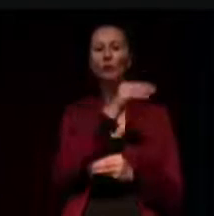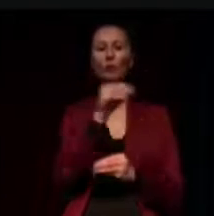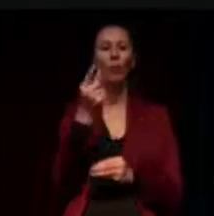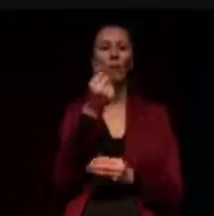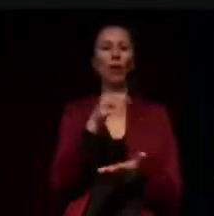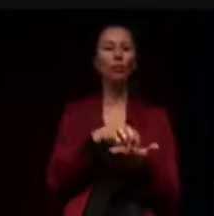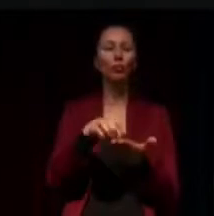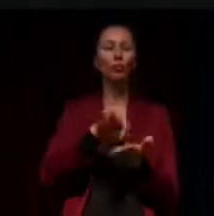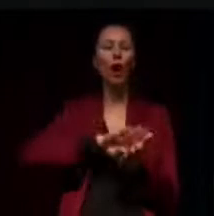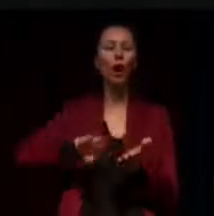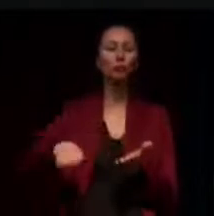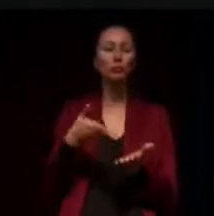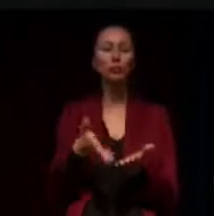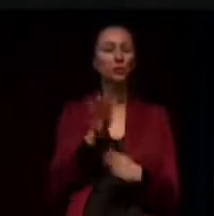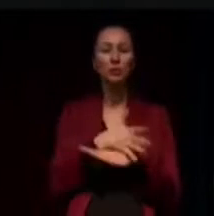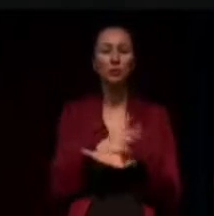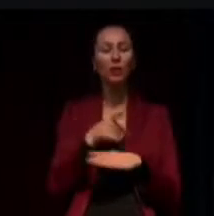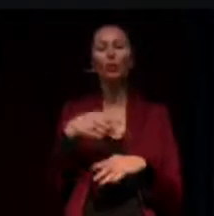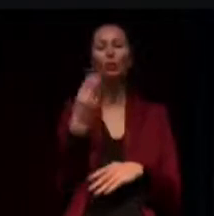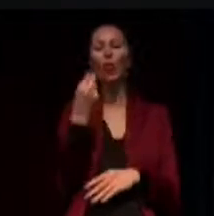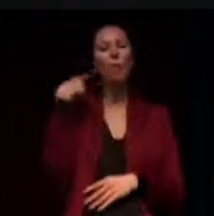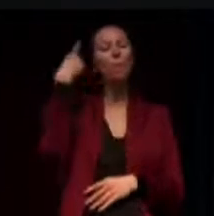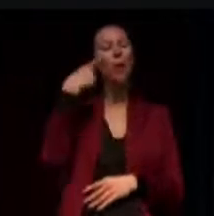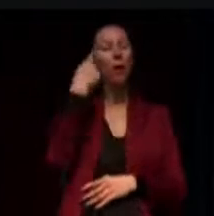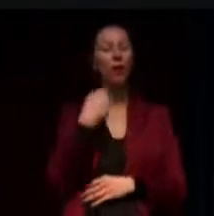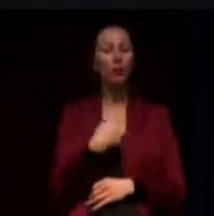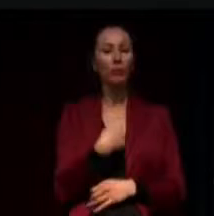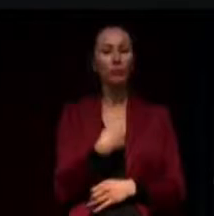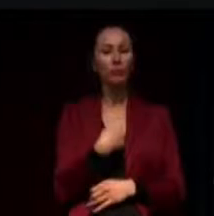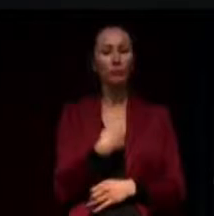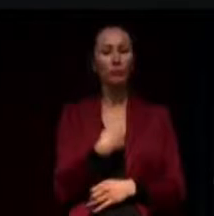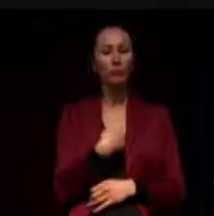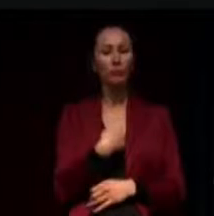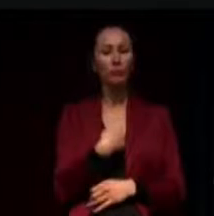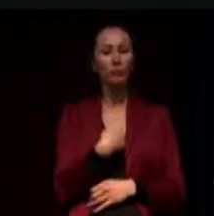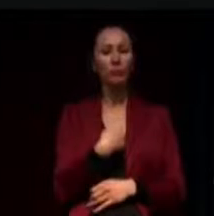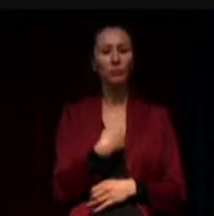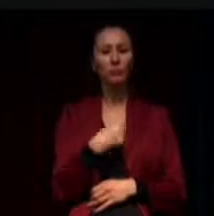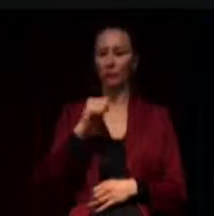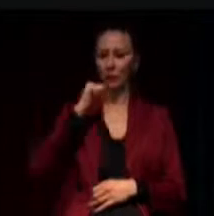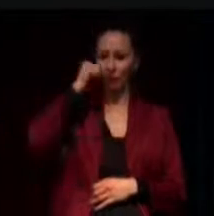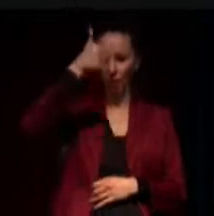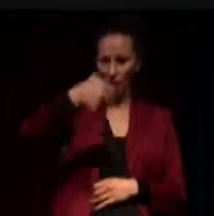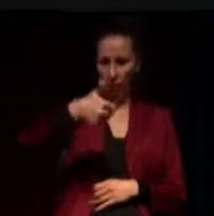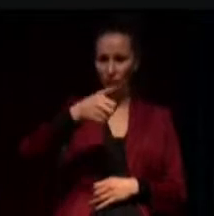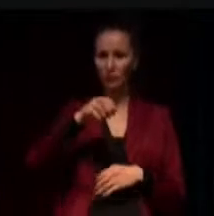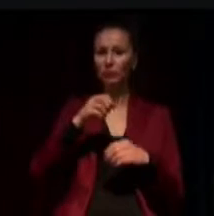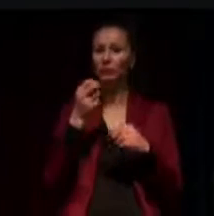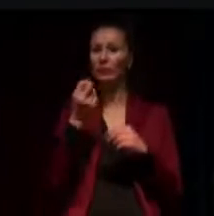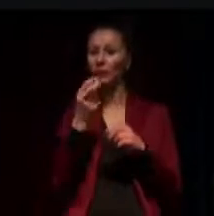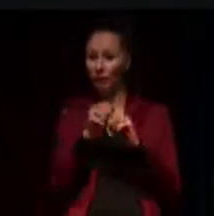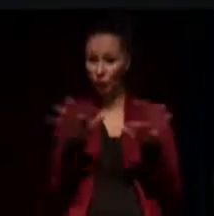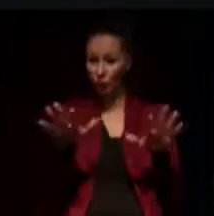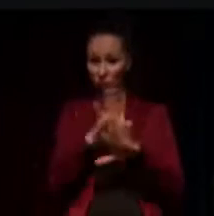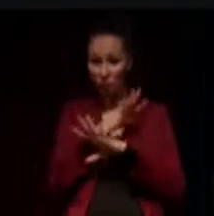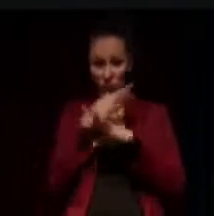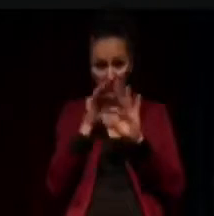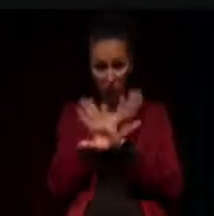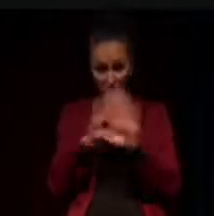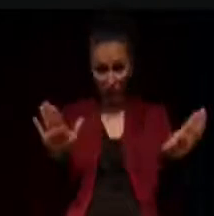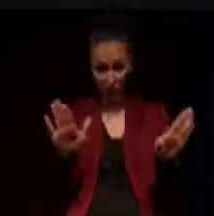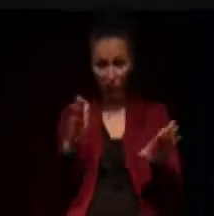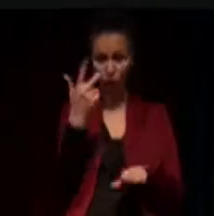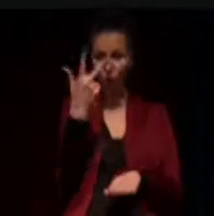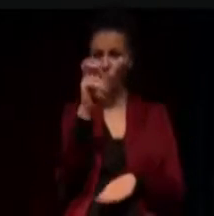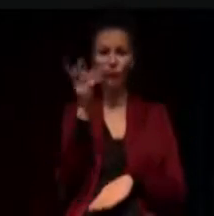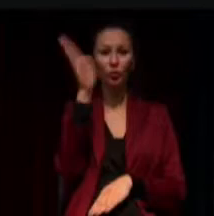bütçe ayırmış. Çok merak ediyorum gerçekten. Yarın salgın sona mı erecek ya da 3 ay sonra mı